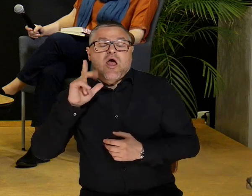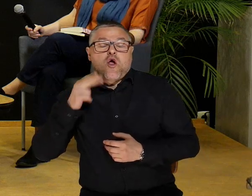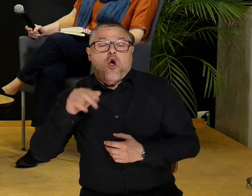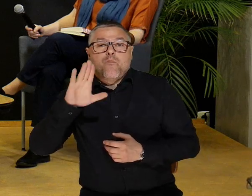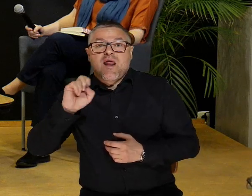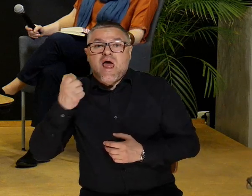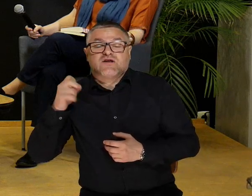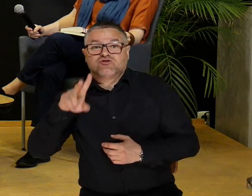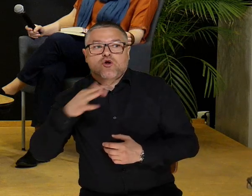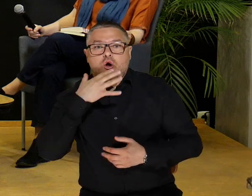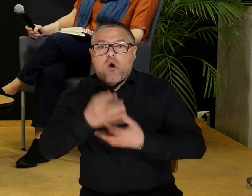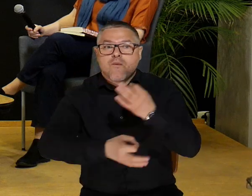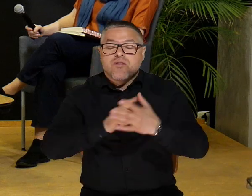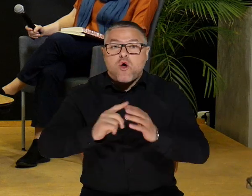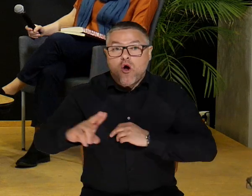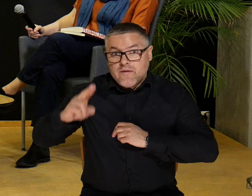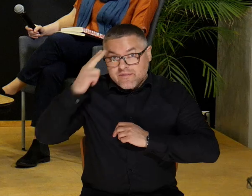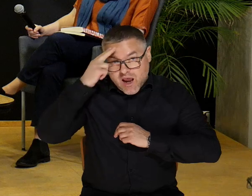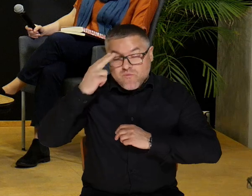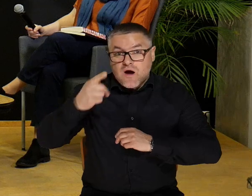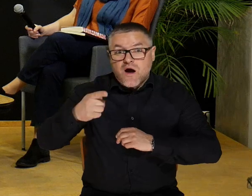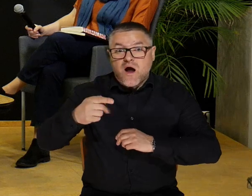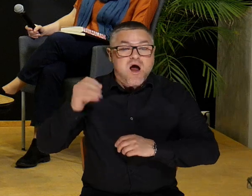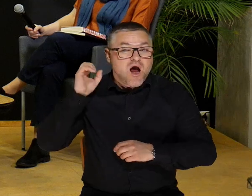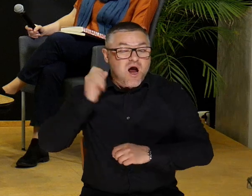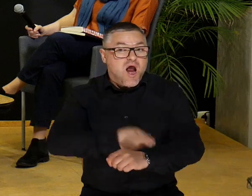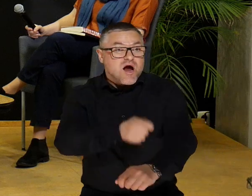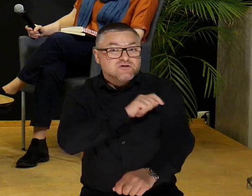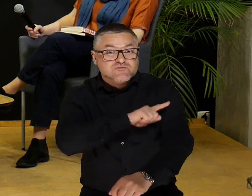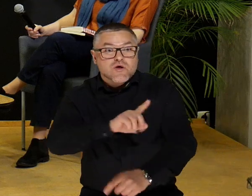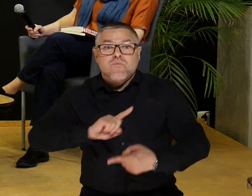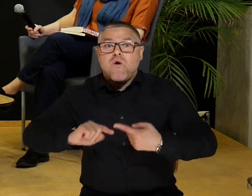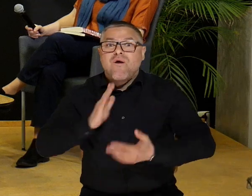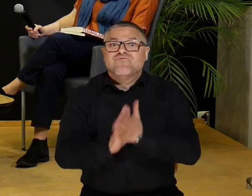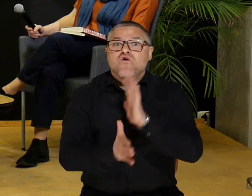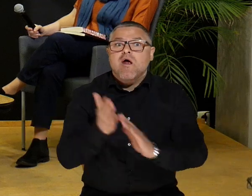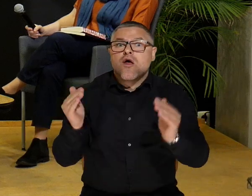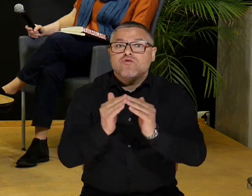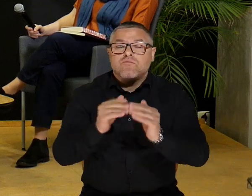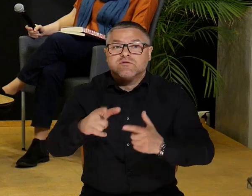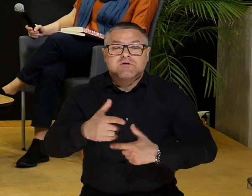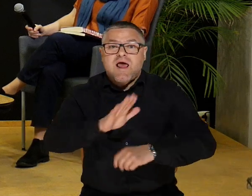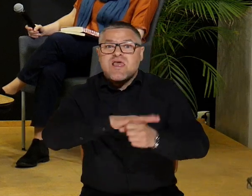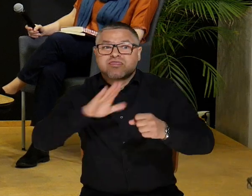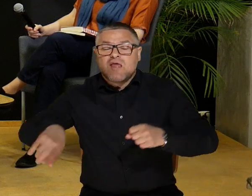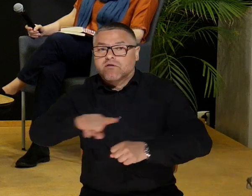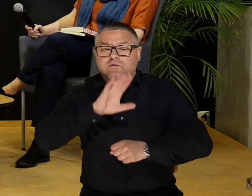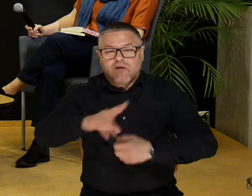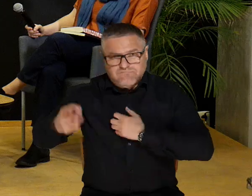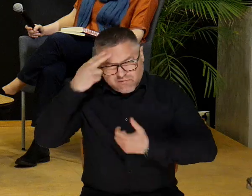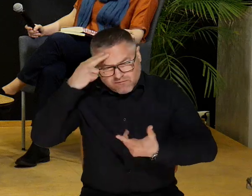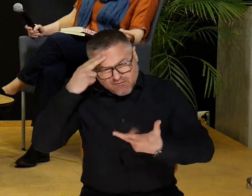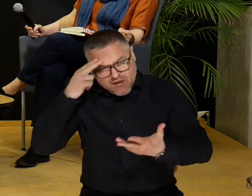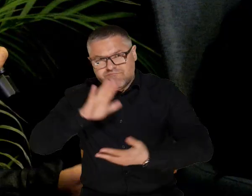hiszpańskich właśnie po wojnie domowej i to się okazuje, że to też jest nieprzepracowane, że też ten naród jest strasznie straumatyzowany